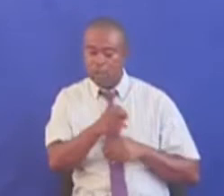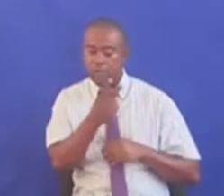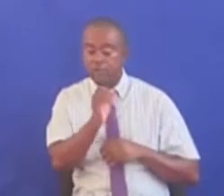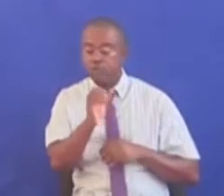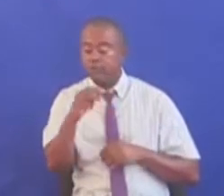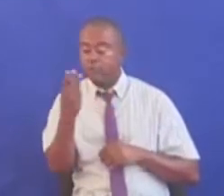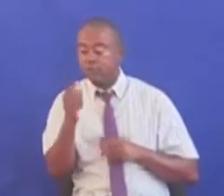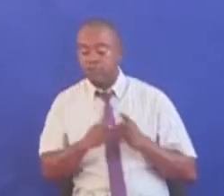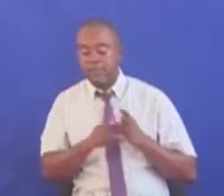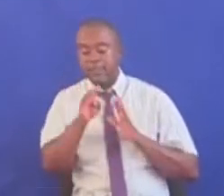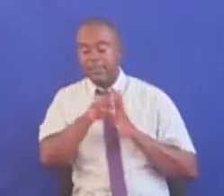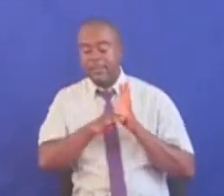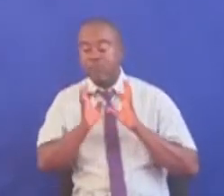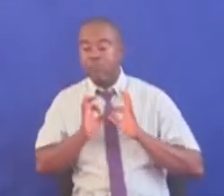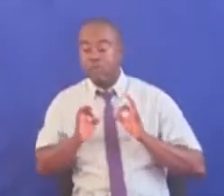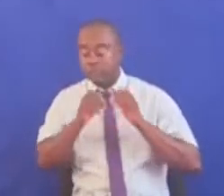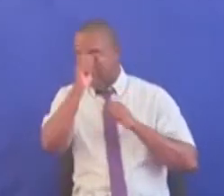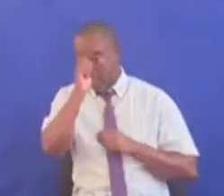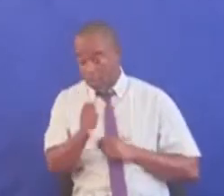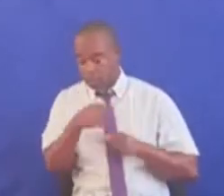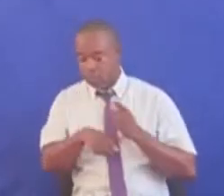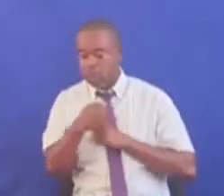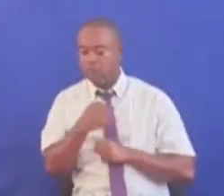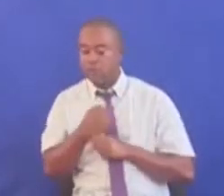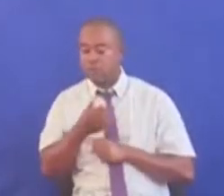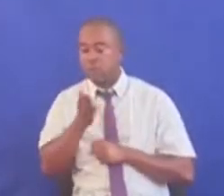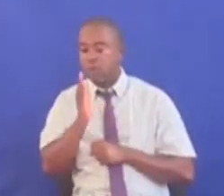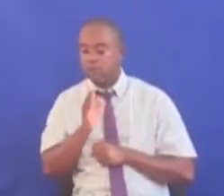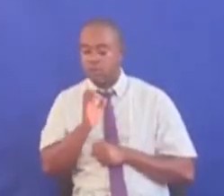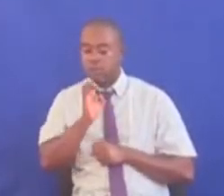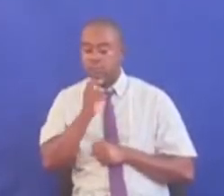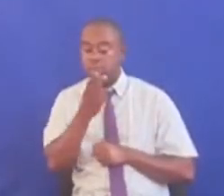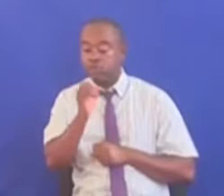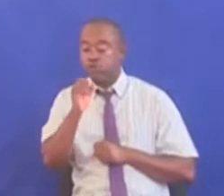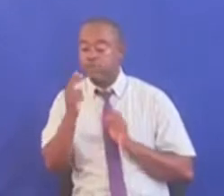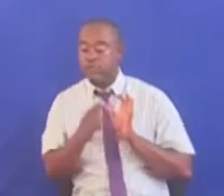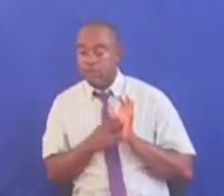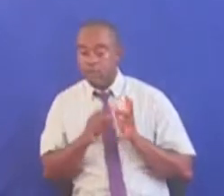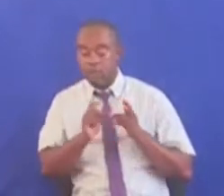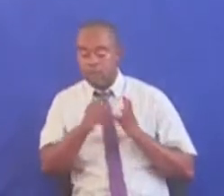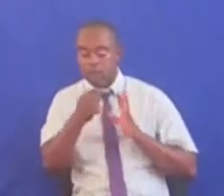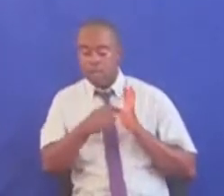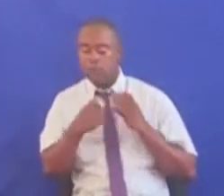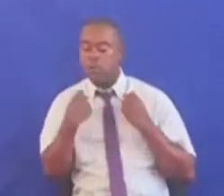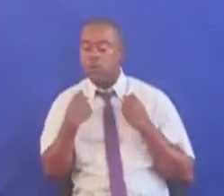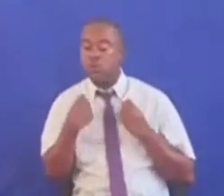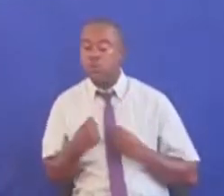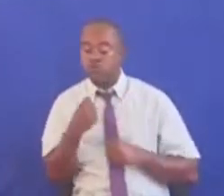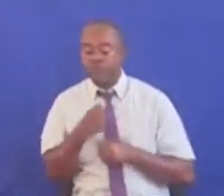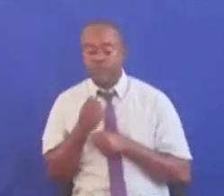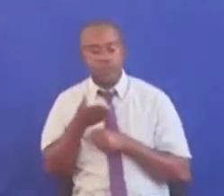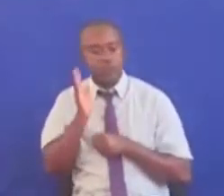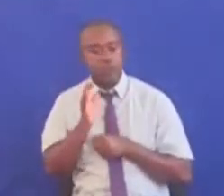2003, taratibu bora za nidhamu katika utumishi wa umma za mwaka 2007 na kanuni za kudumu katika utumishi wa umma za